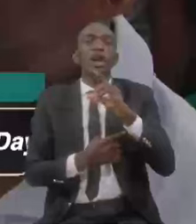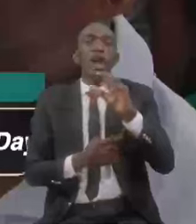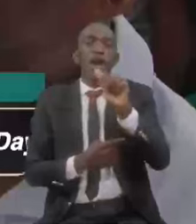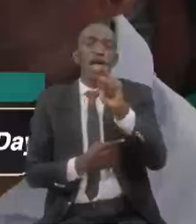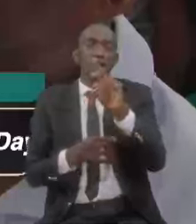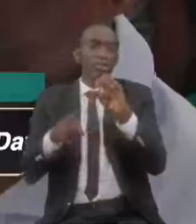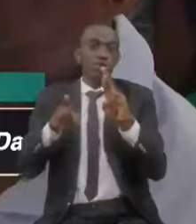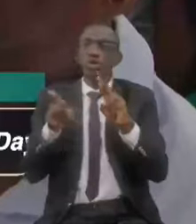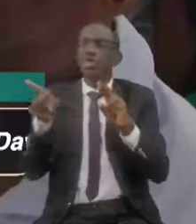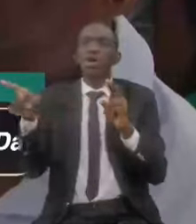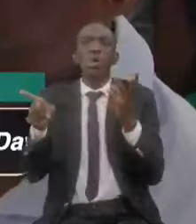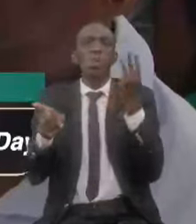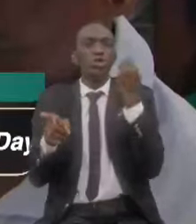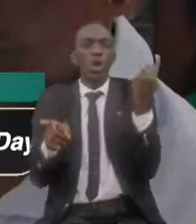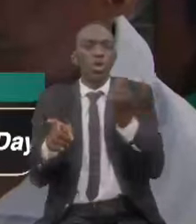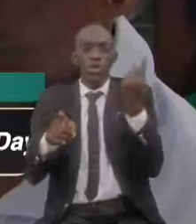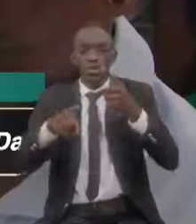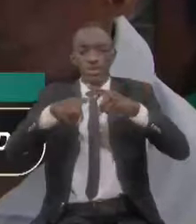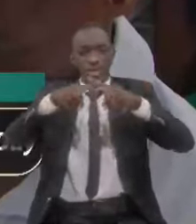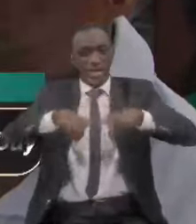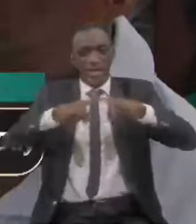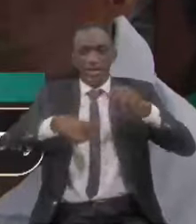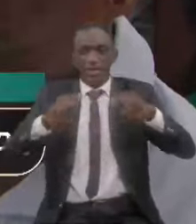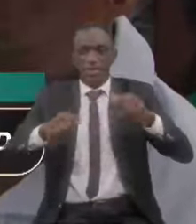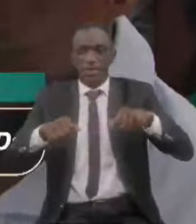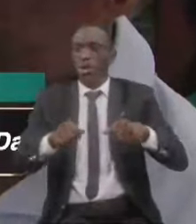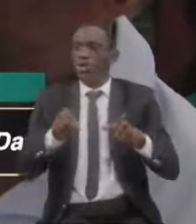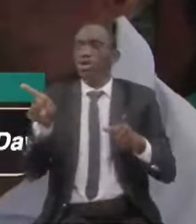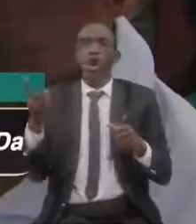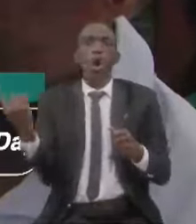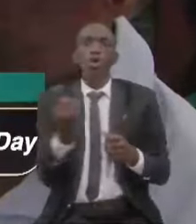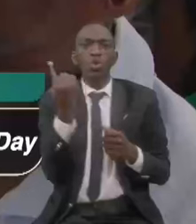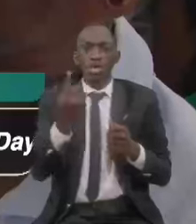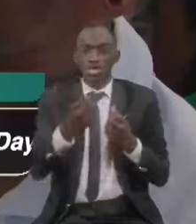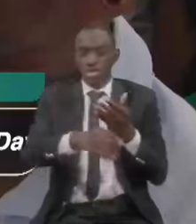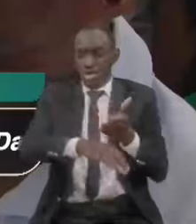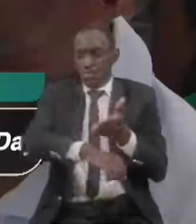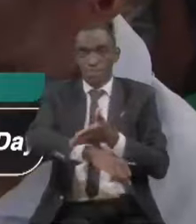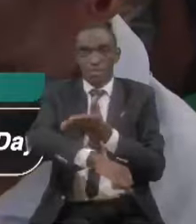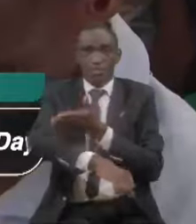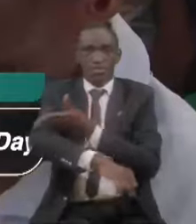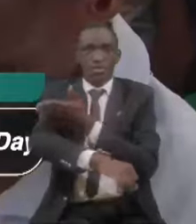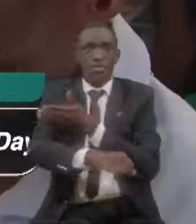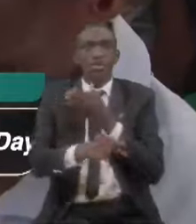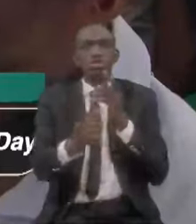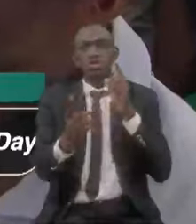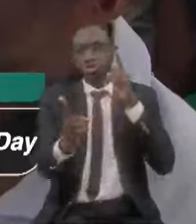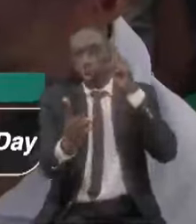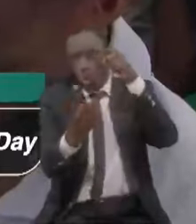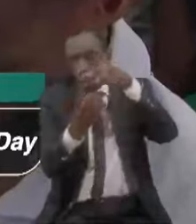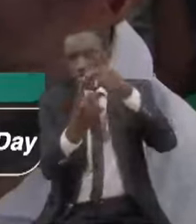était toujours fiable, digne de confiance, s'améliorant toujours vers un jour radieux.